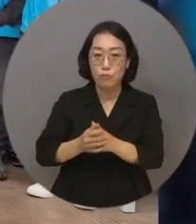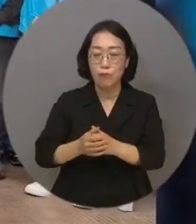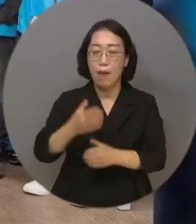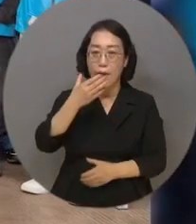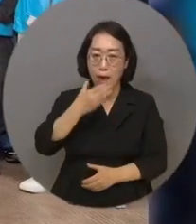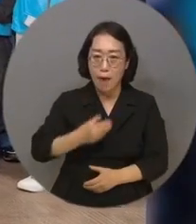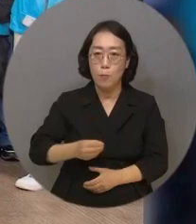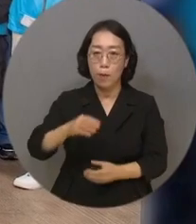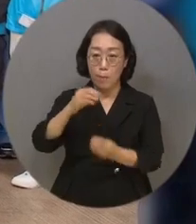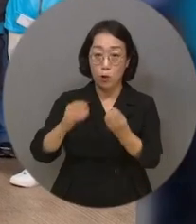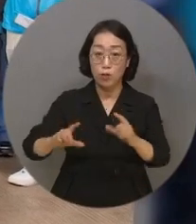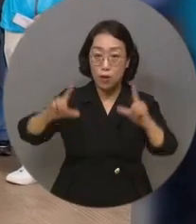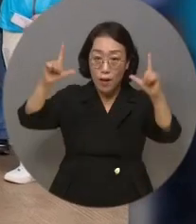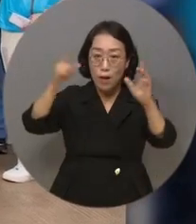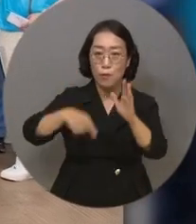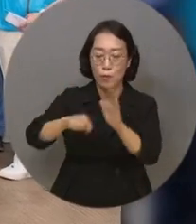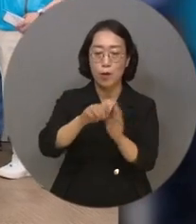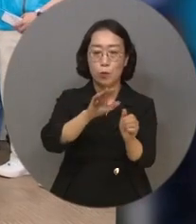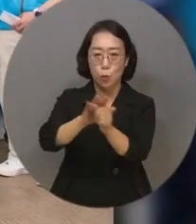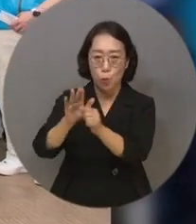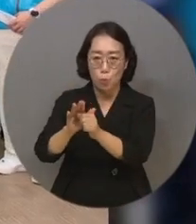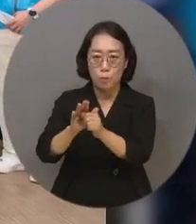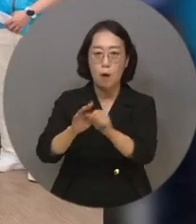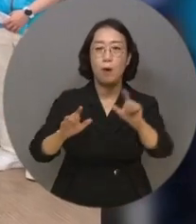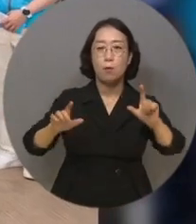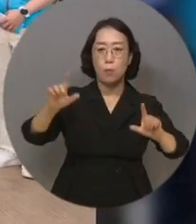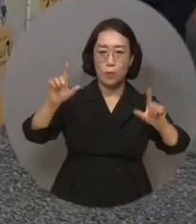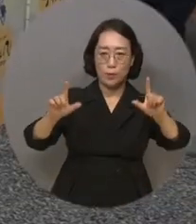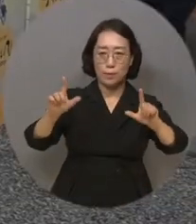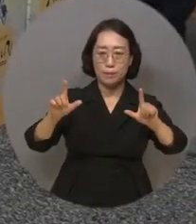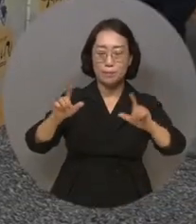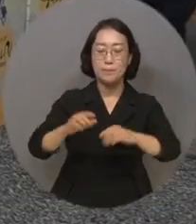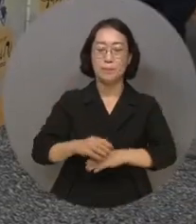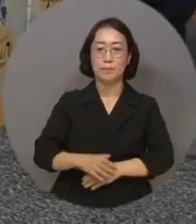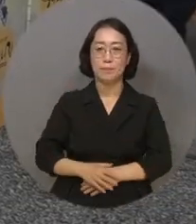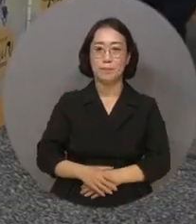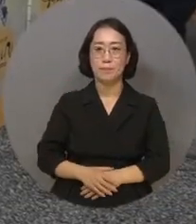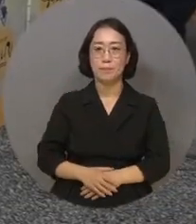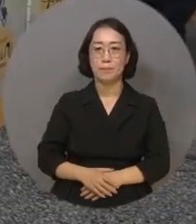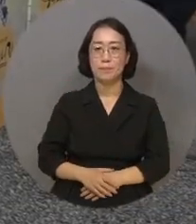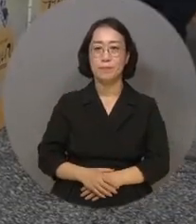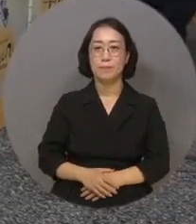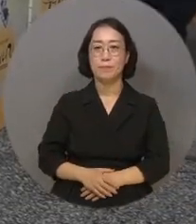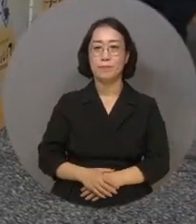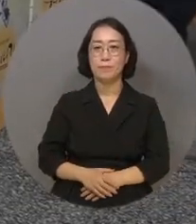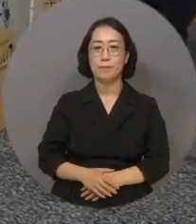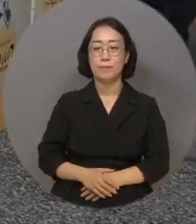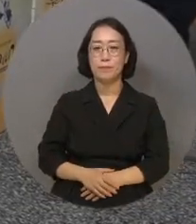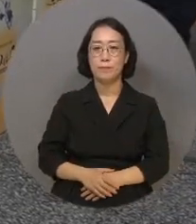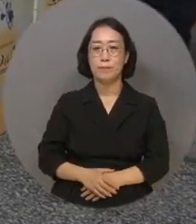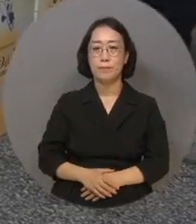행복한 명절을 맞이하도록 도왔습니다 복지뉴스 입니다